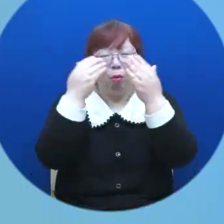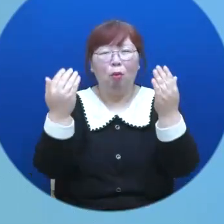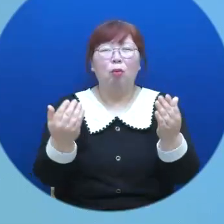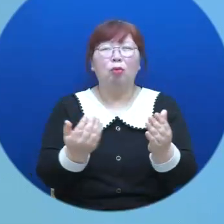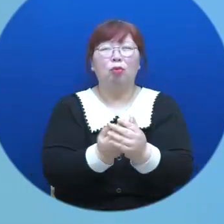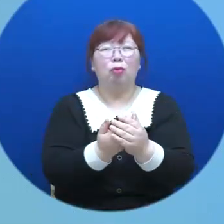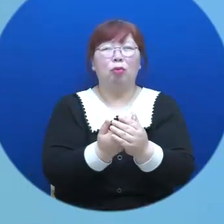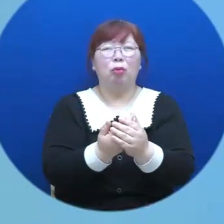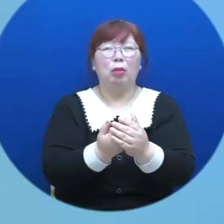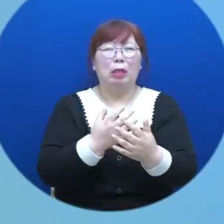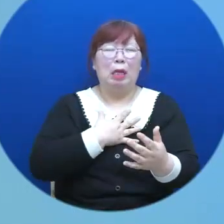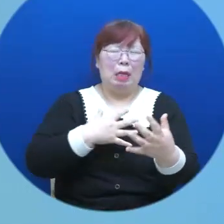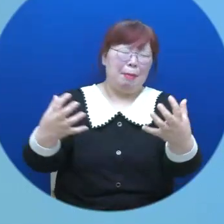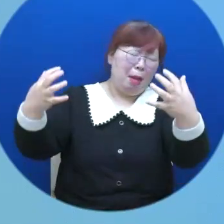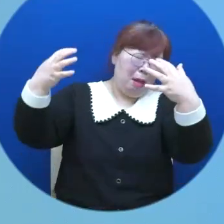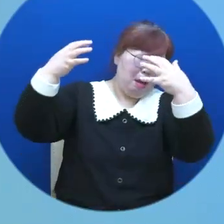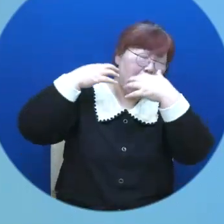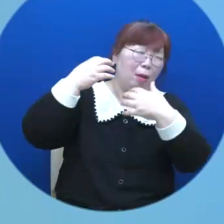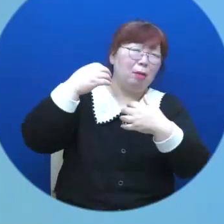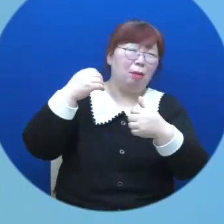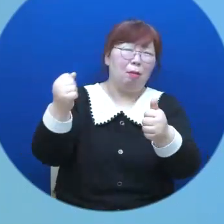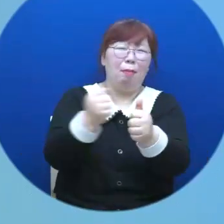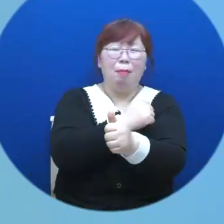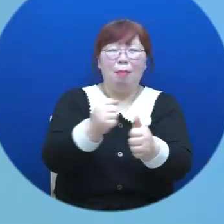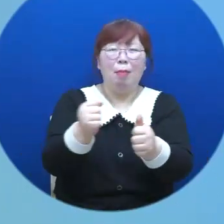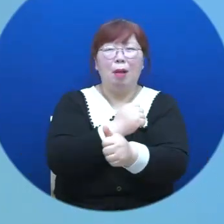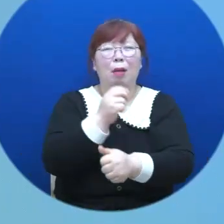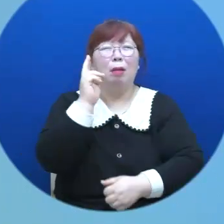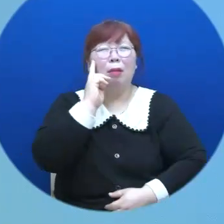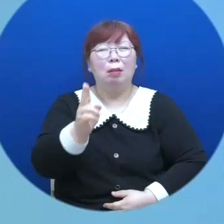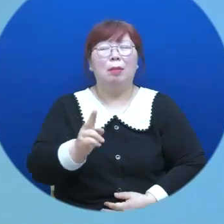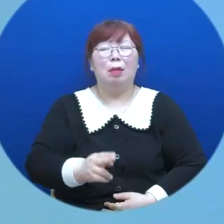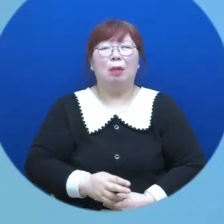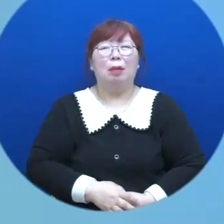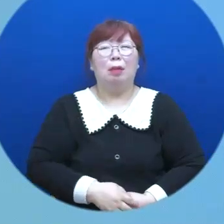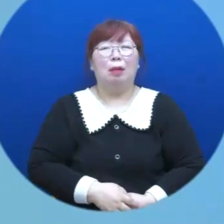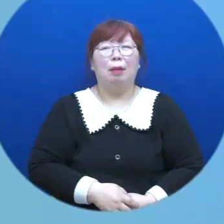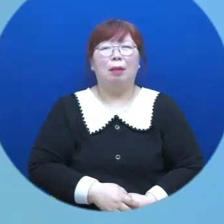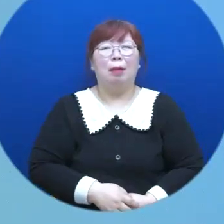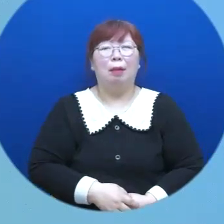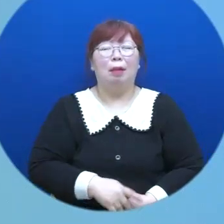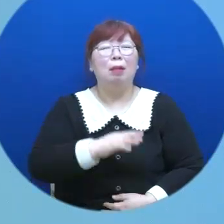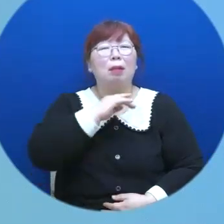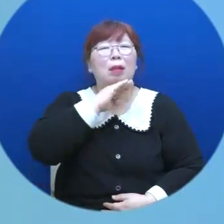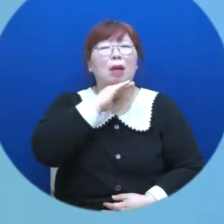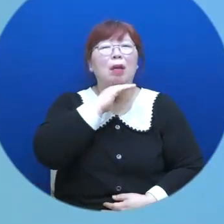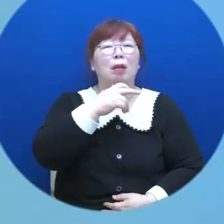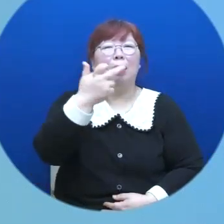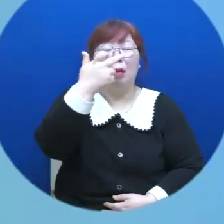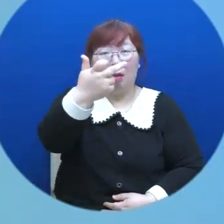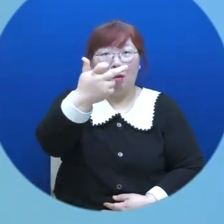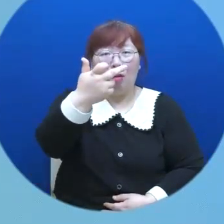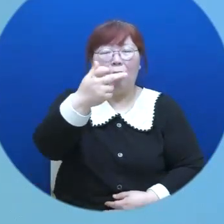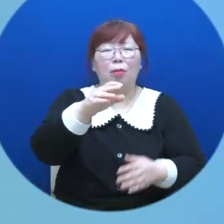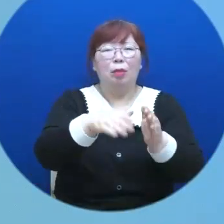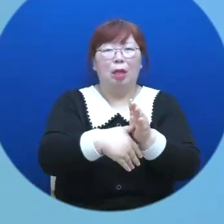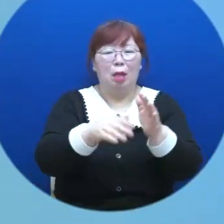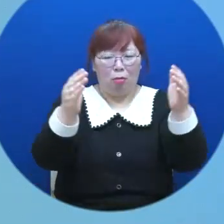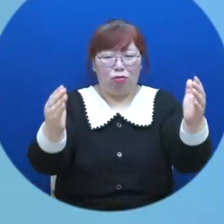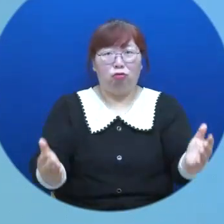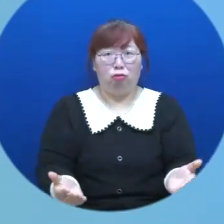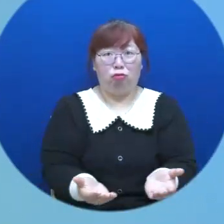하인애처럼 자기들에게 달려들죠. 얼마나 고달파요. 결국 17살 때 구덩이에 집어넣고 죽이려고